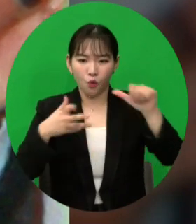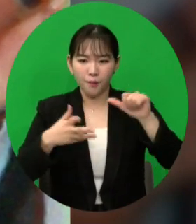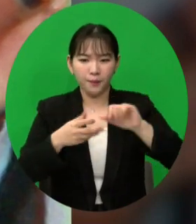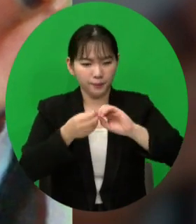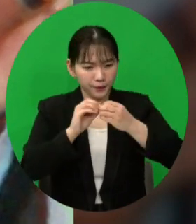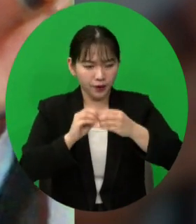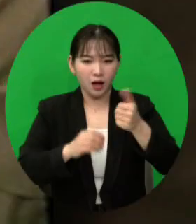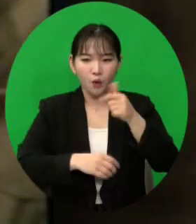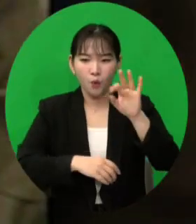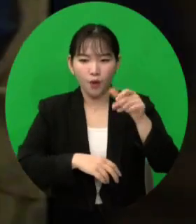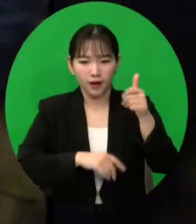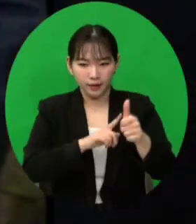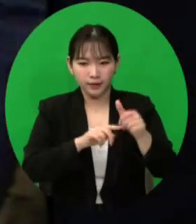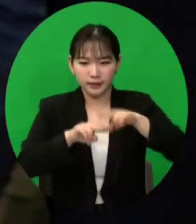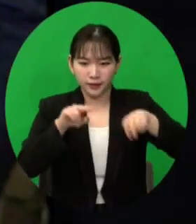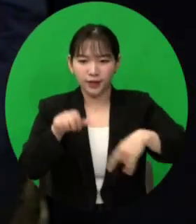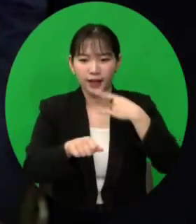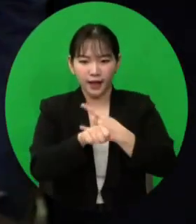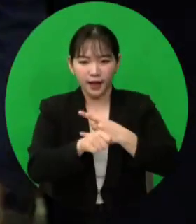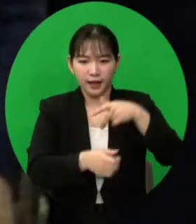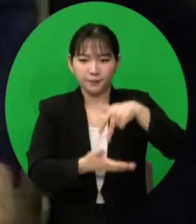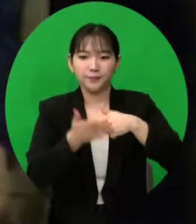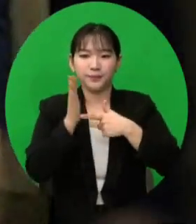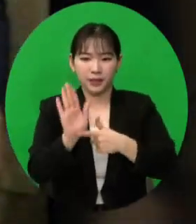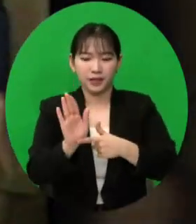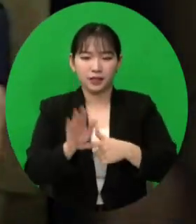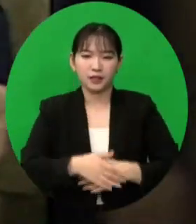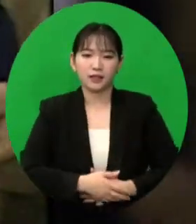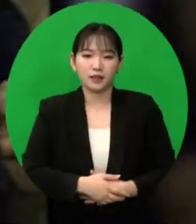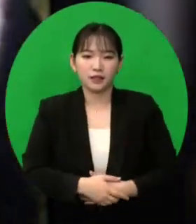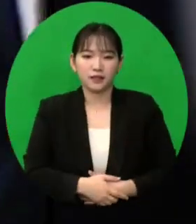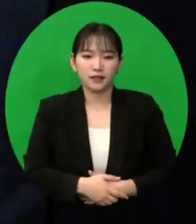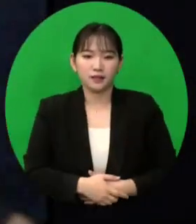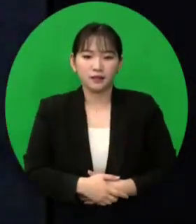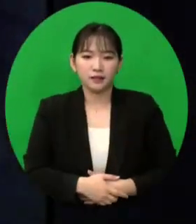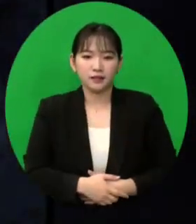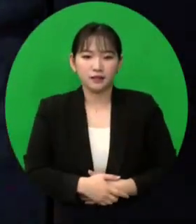요구하는 성명을 발표했습니다. MBC 뉴스 주현정입니다.